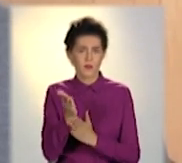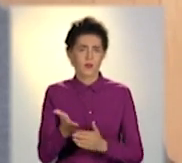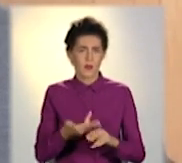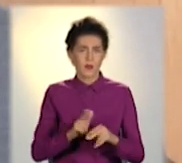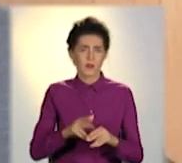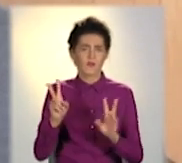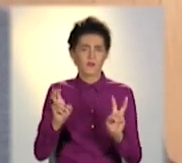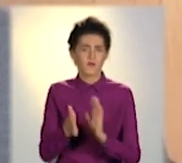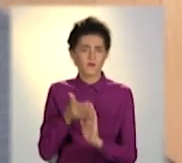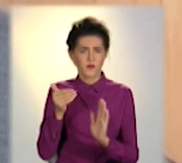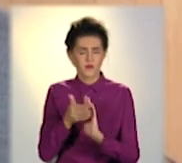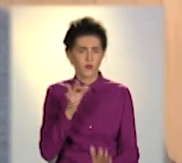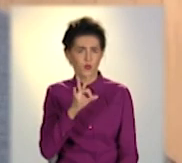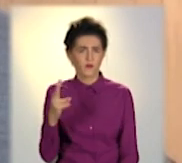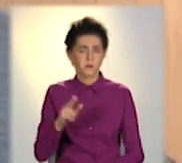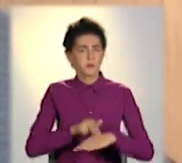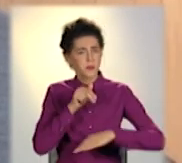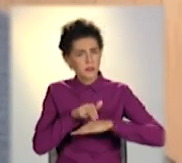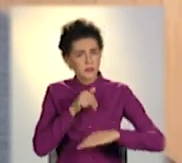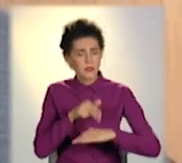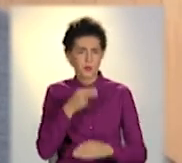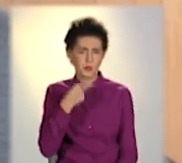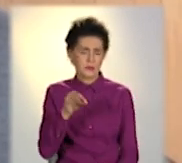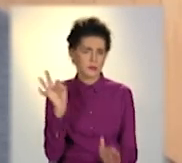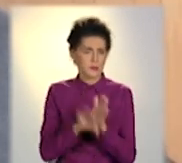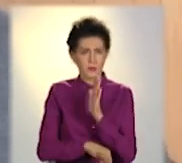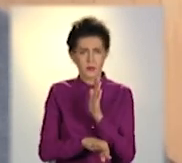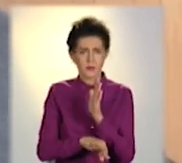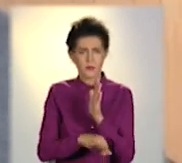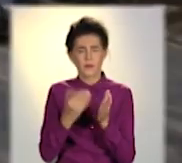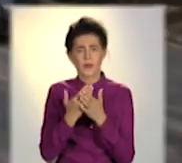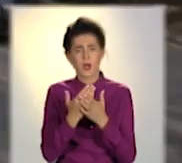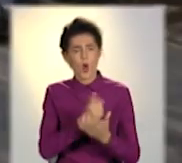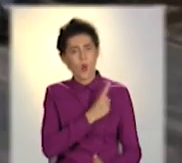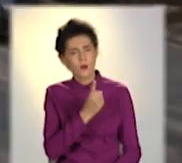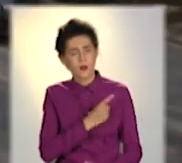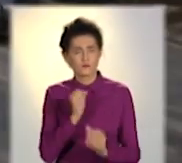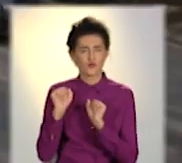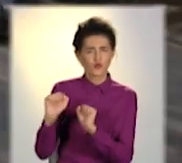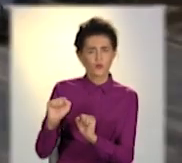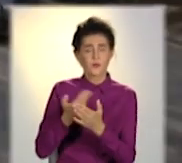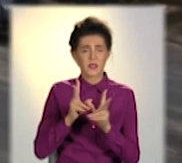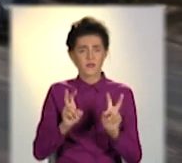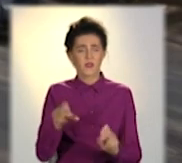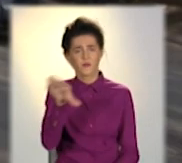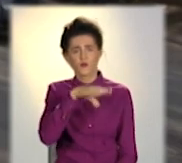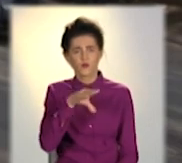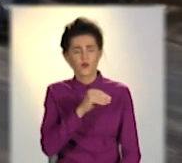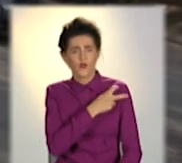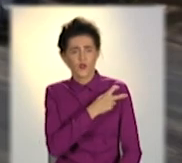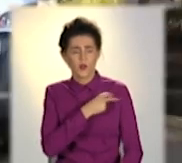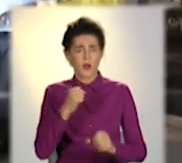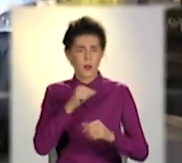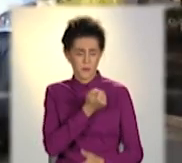сильное привлечение сотрудников правоохранительных органов, хотя бы той же охраны. Поки лікарі педіатричного відділення вимагатимуть, аби